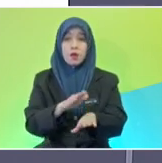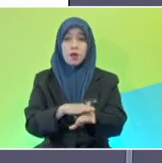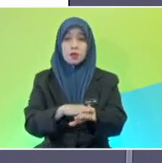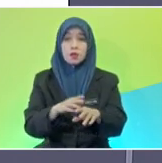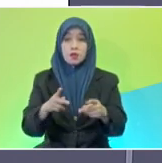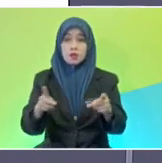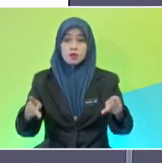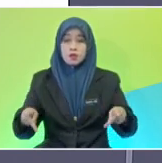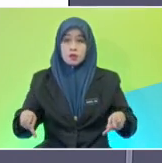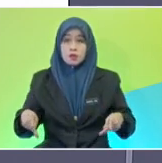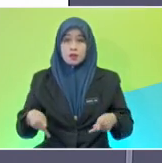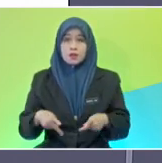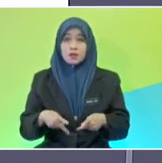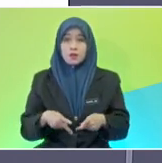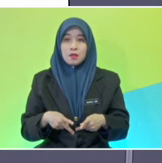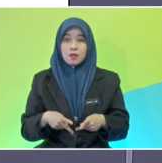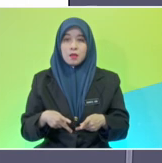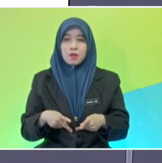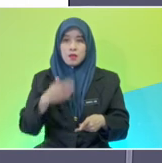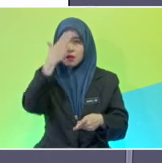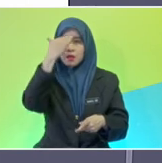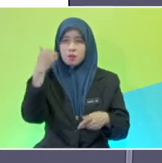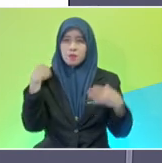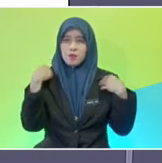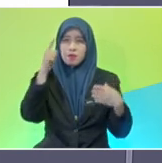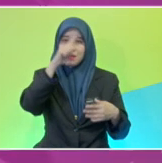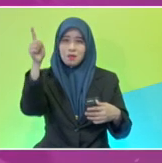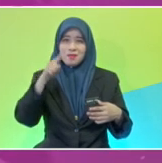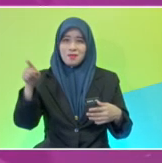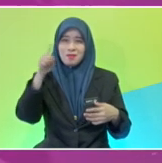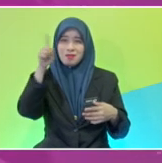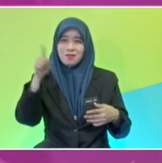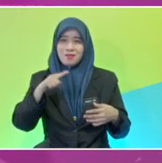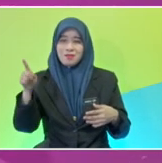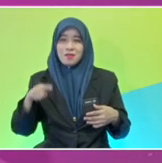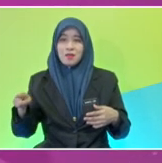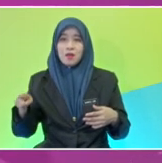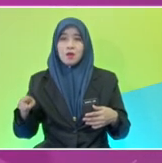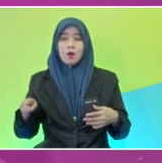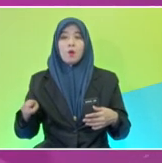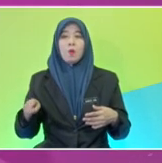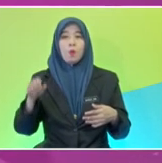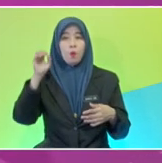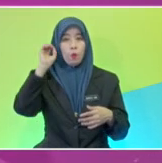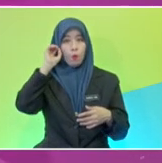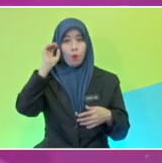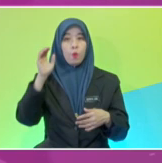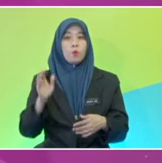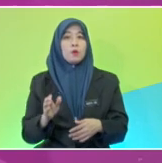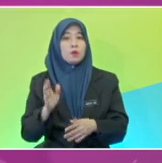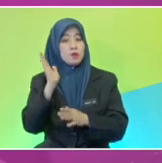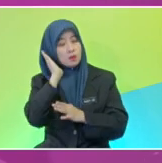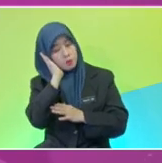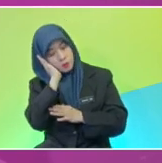macam kenapa ada zag-zag-zag tu? Saya tahu cikgu. Ya. Tidur. Jadi kita